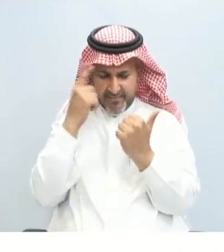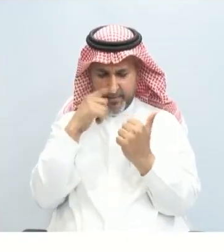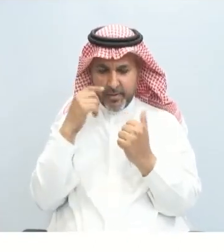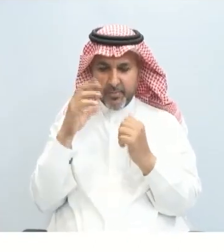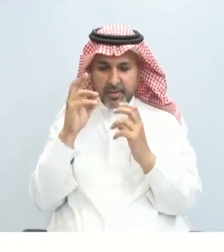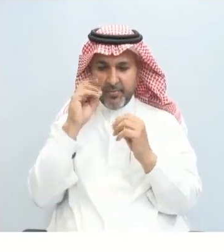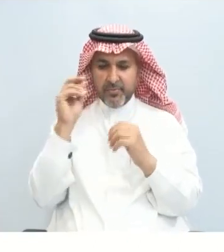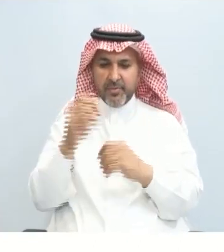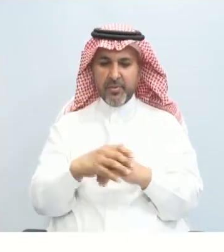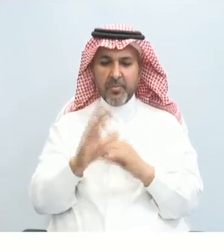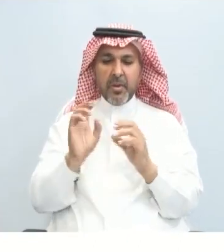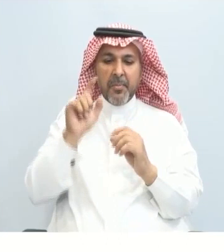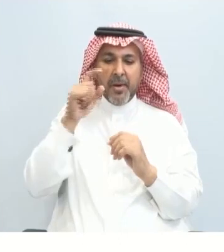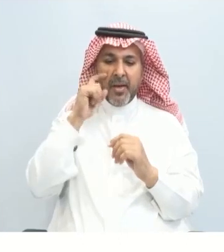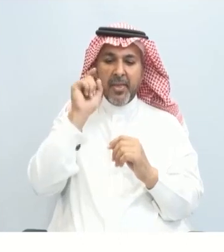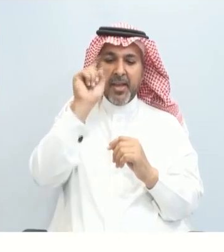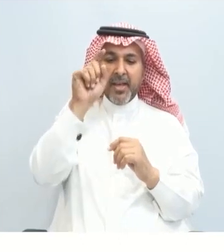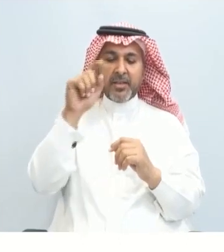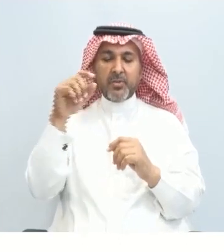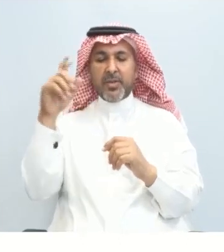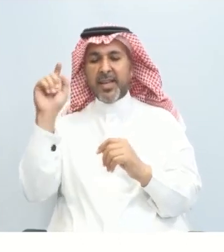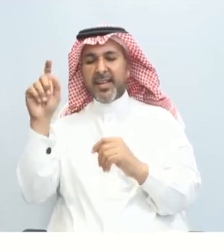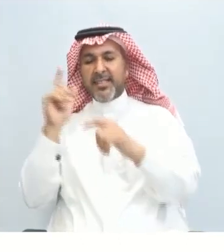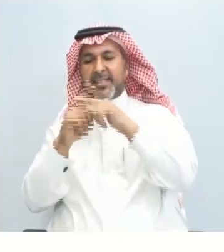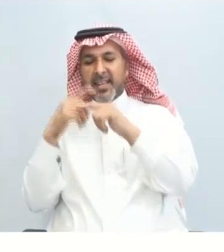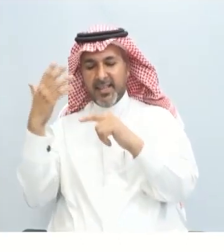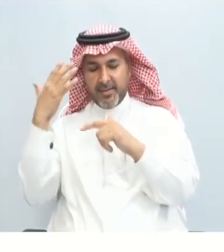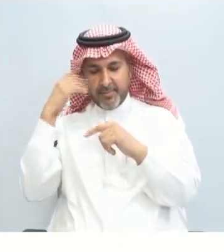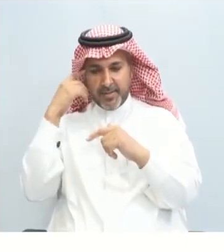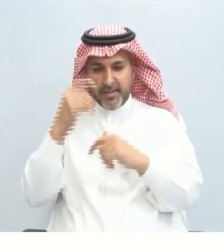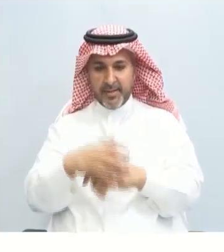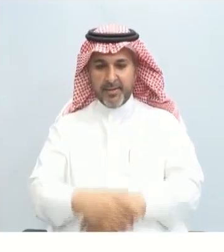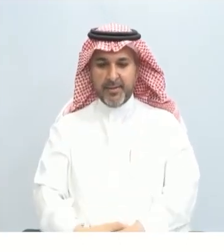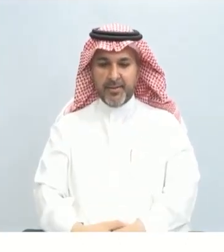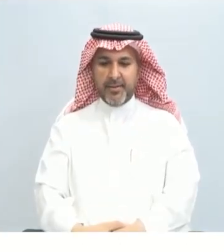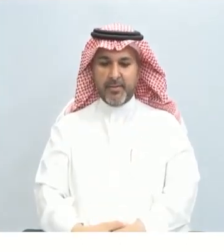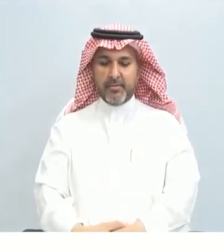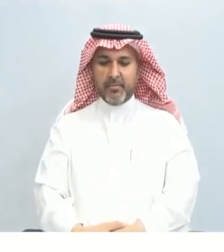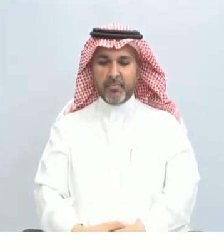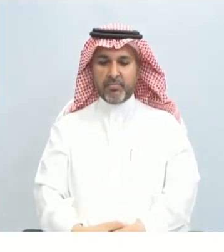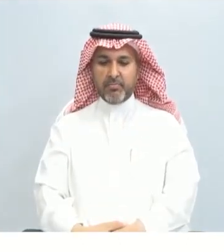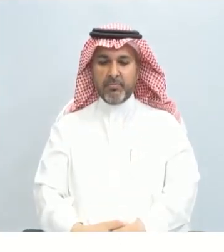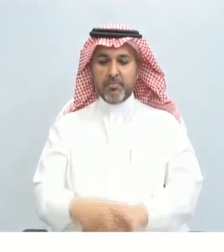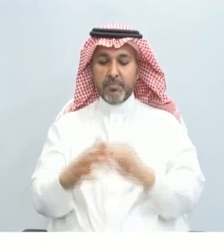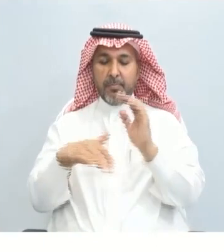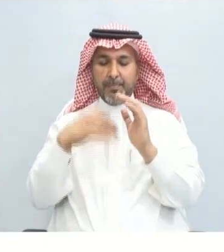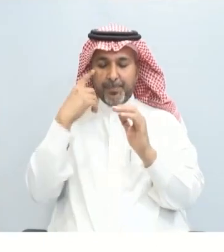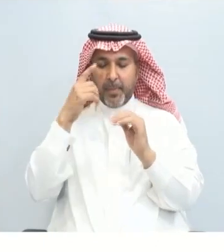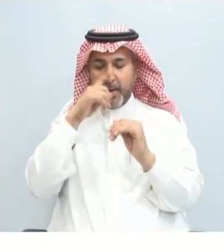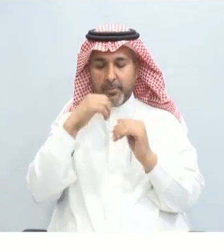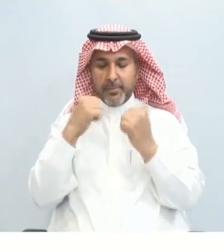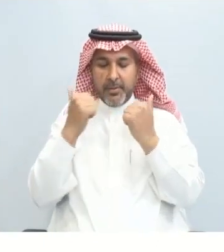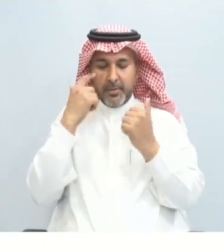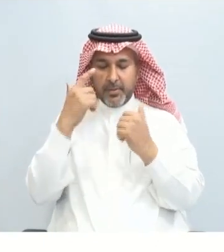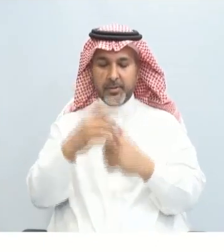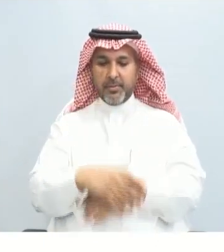شبيه بالمثال اللي درسناه وهنا اثنين طبعا ع ارفع الطرفين الان للاساس كم للاساس 6ه